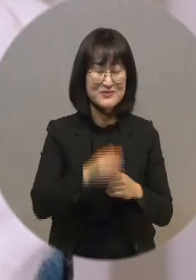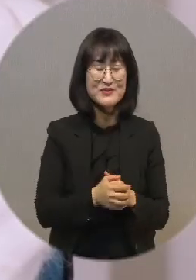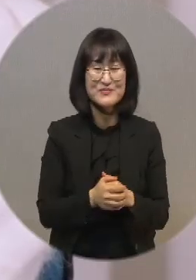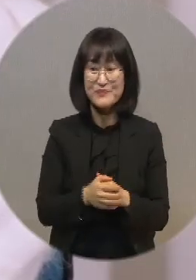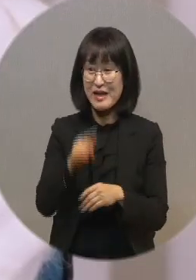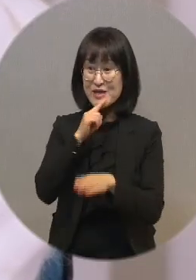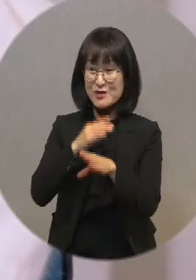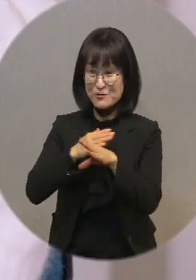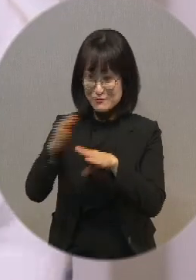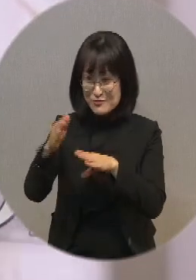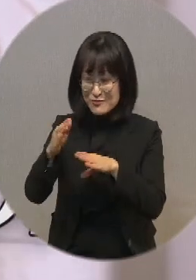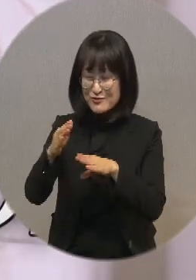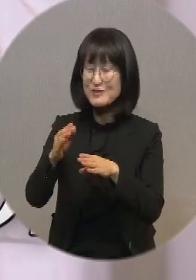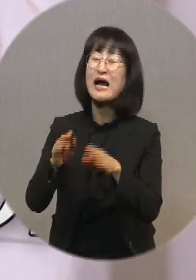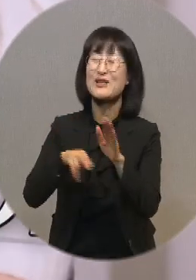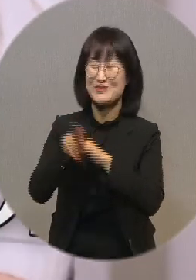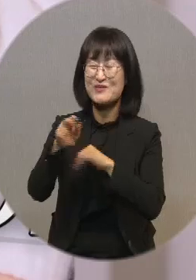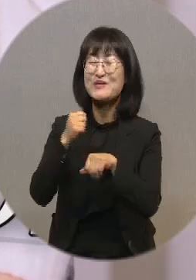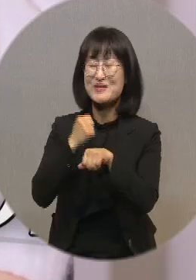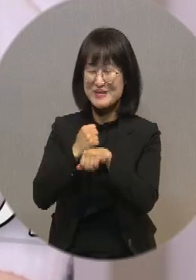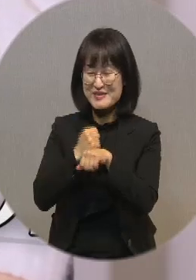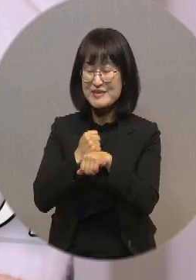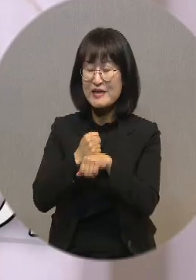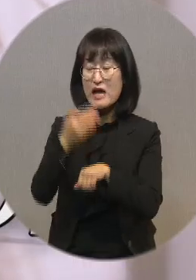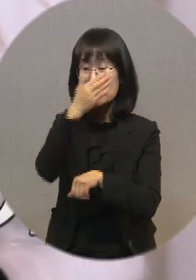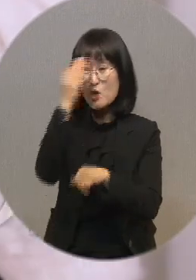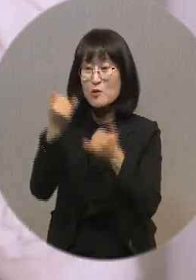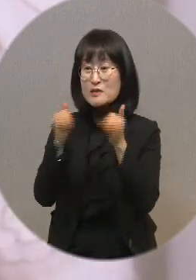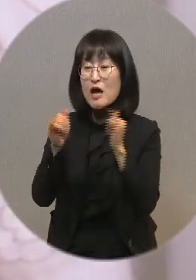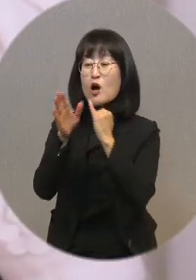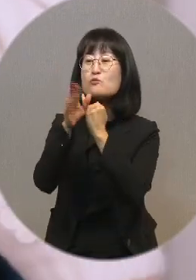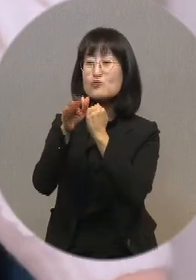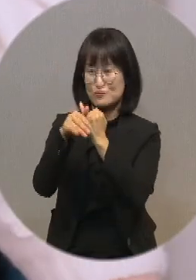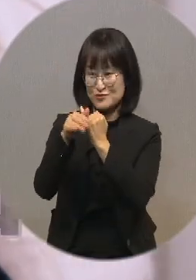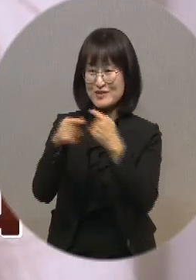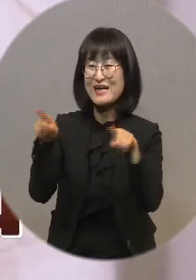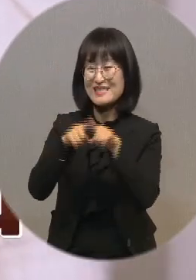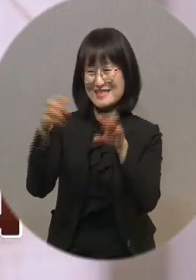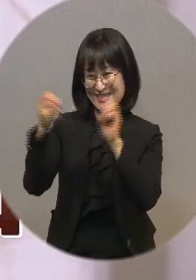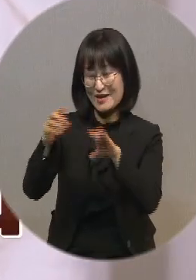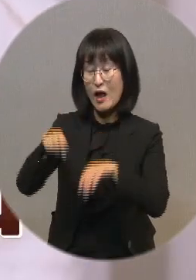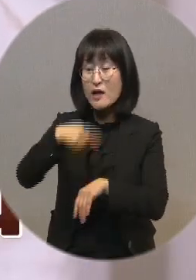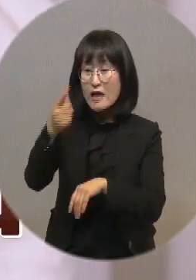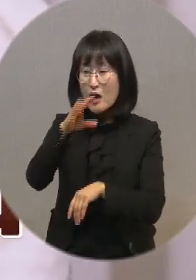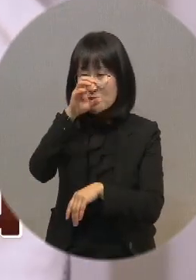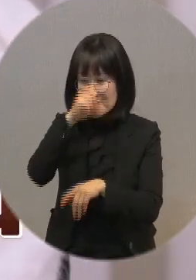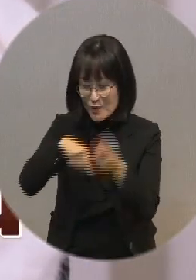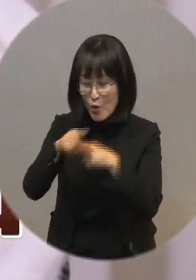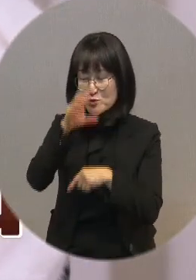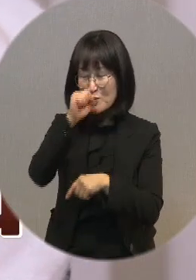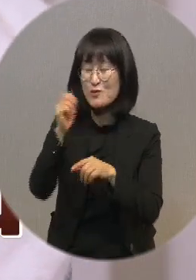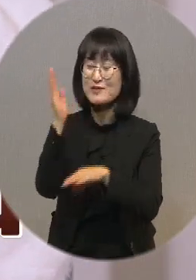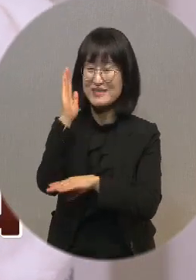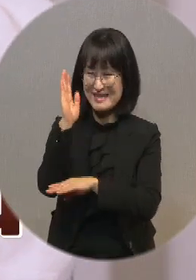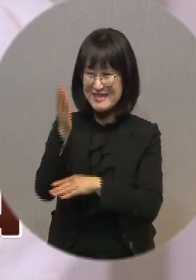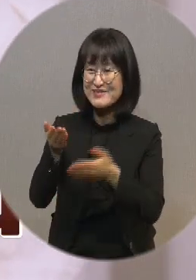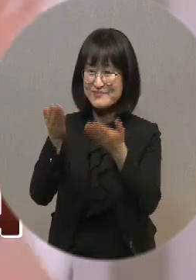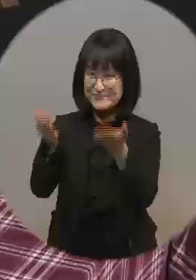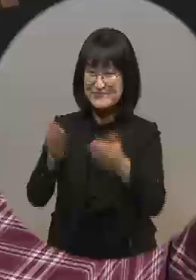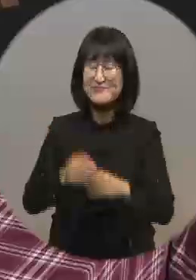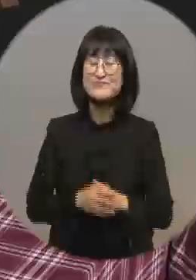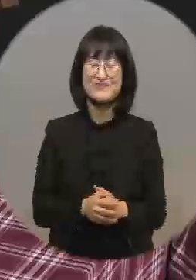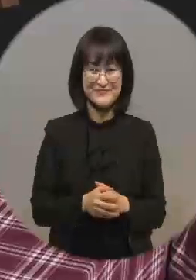출신 MZ세대 전주옥 씨 부부와 좀 따뜻한 이야기를 나눠봤습니다. 통일 담담은 다음 시간에 더 좋은 이야기로 찾아뵙겠습니다.